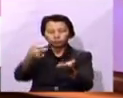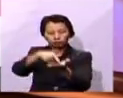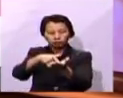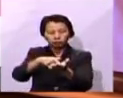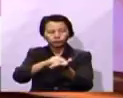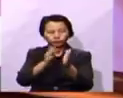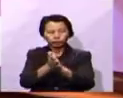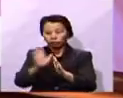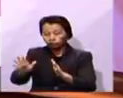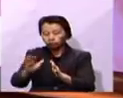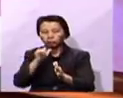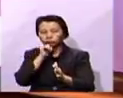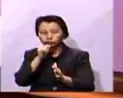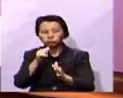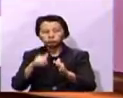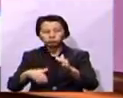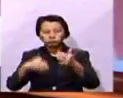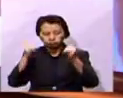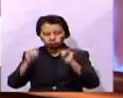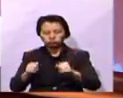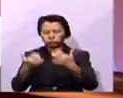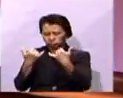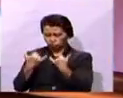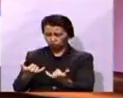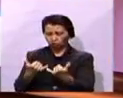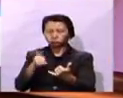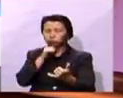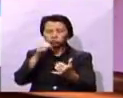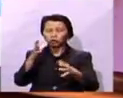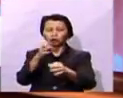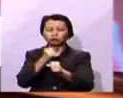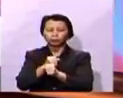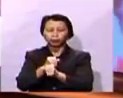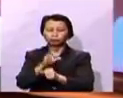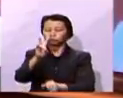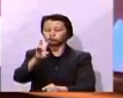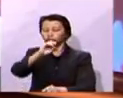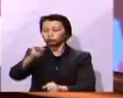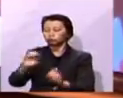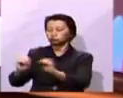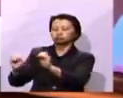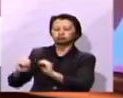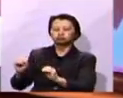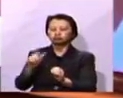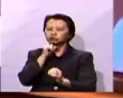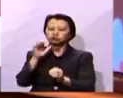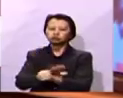you're not reaching the 7% or so at the